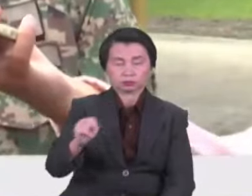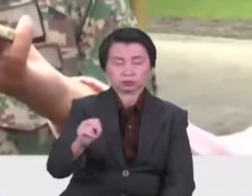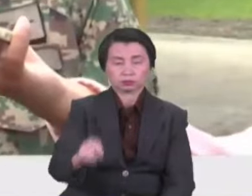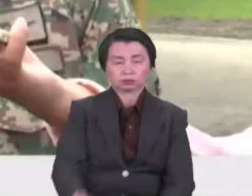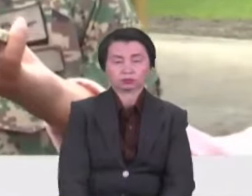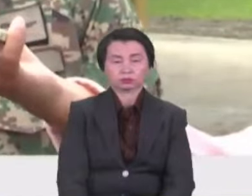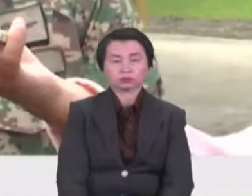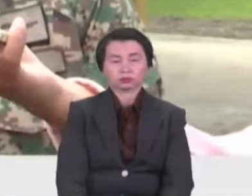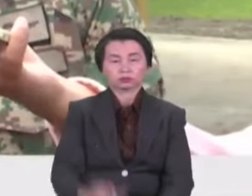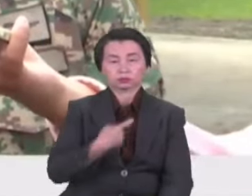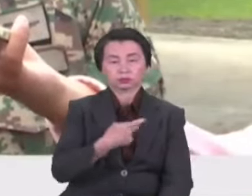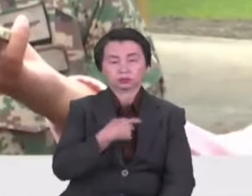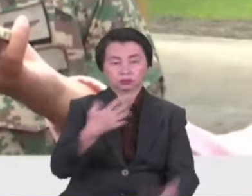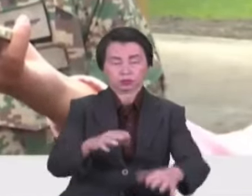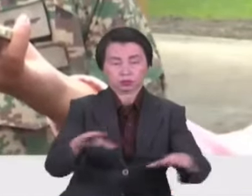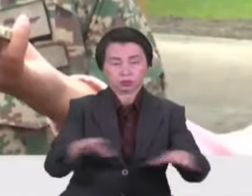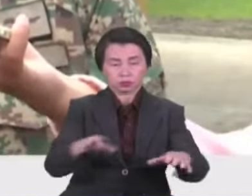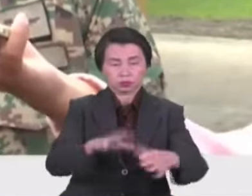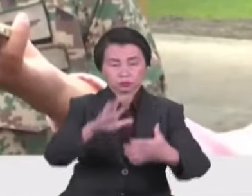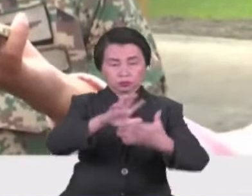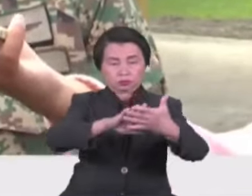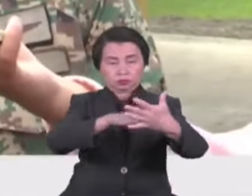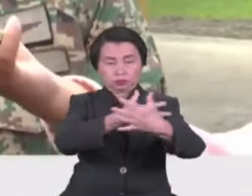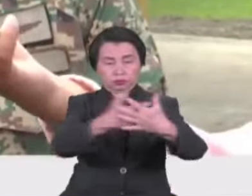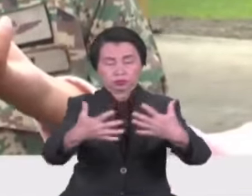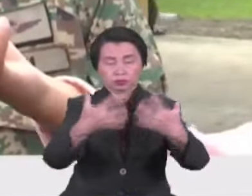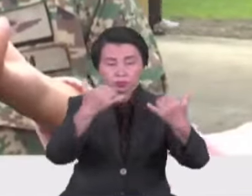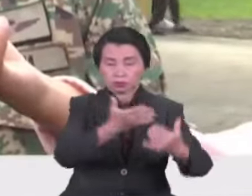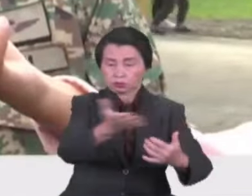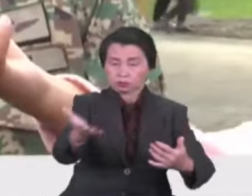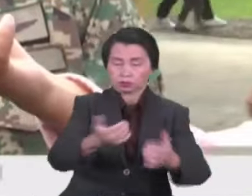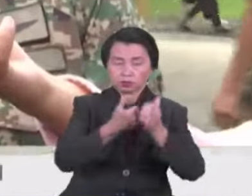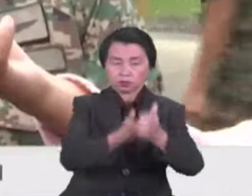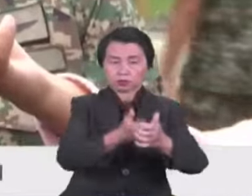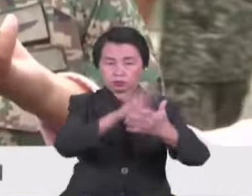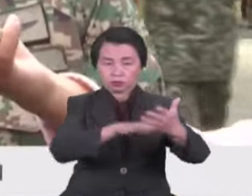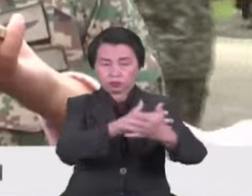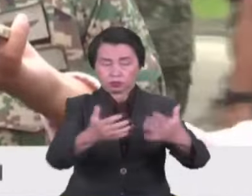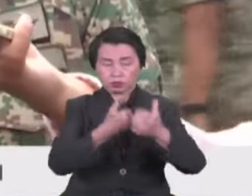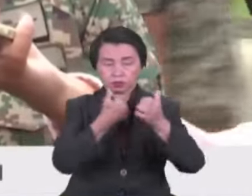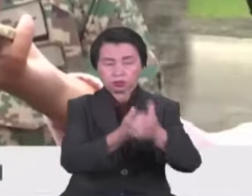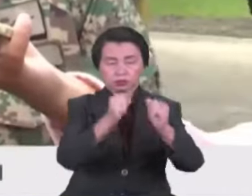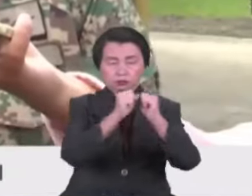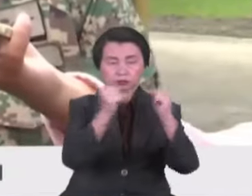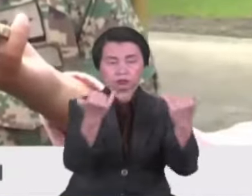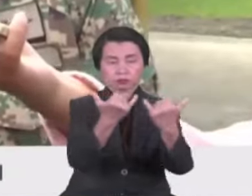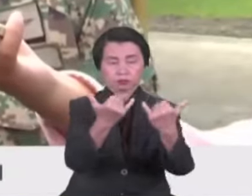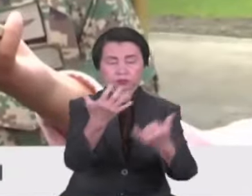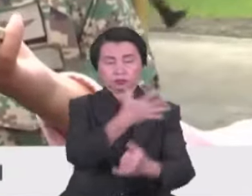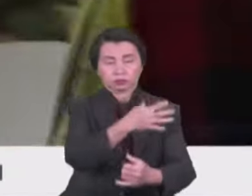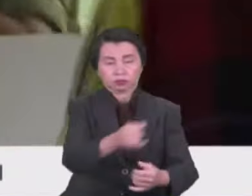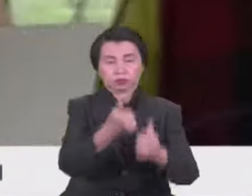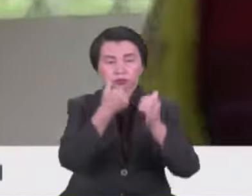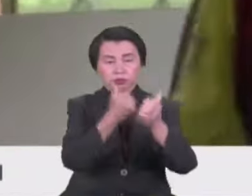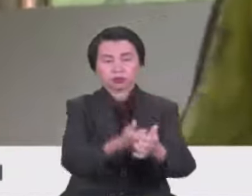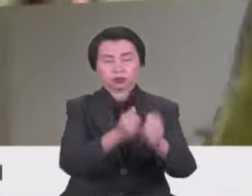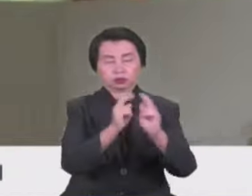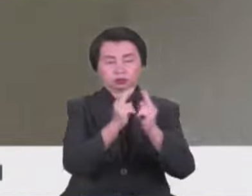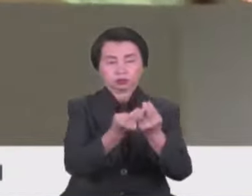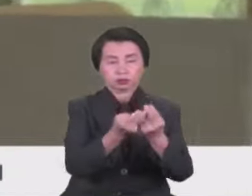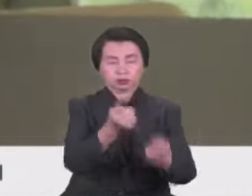punya rotation agar mereka melaksanakan pengundian mengikut company dan juga mengikut unit